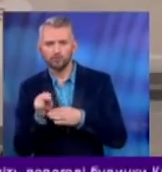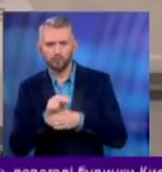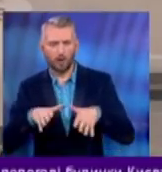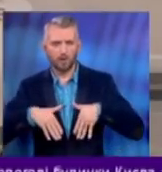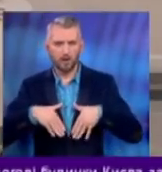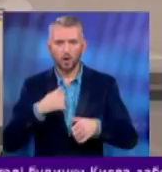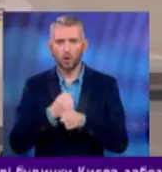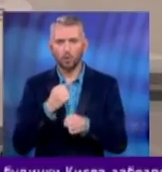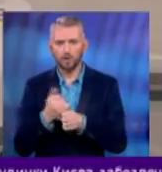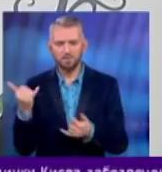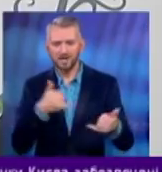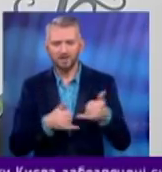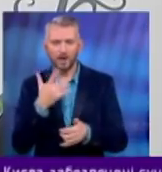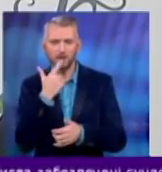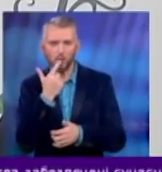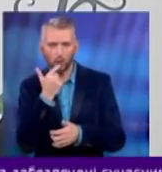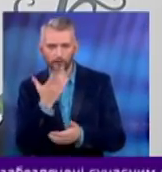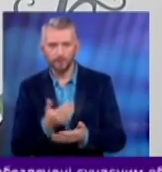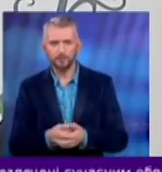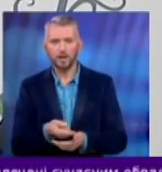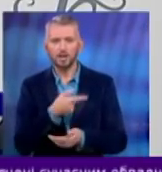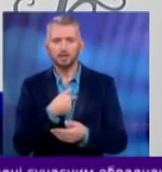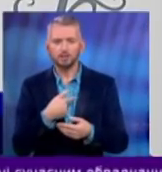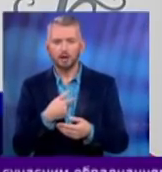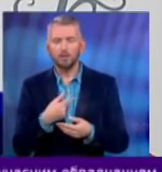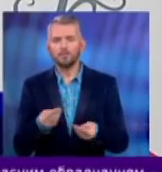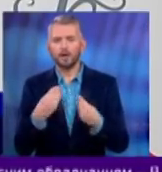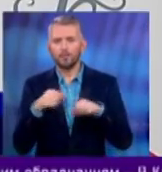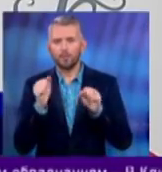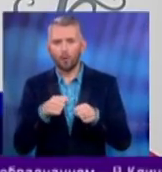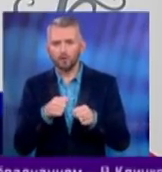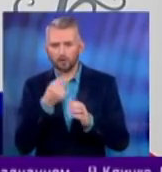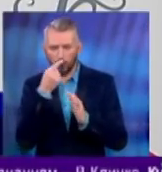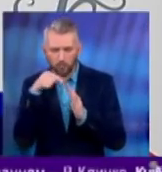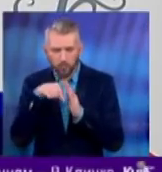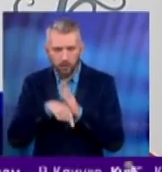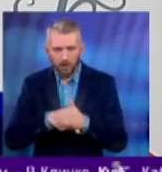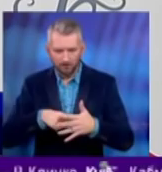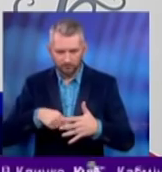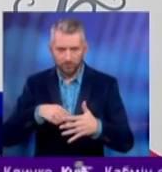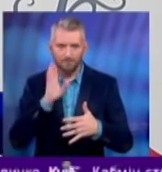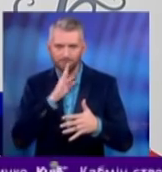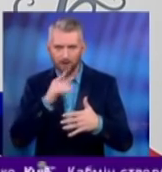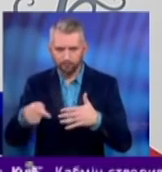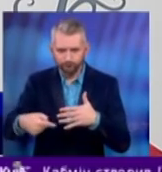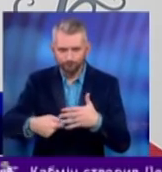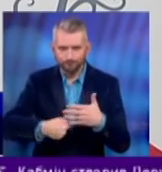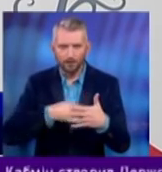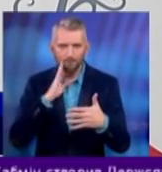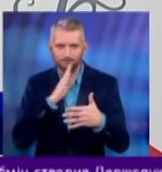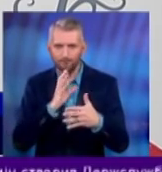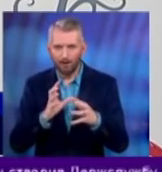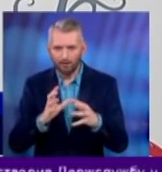при імунних конфліктах. Нам дає можливість зайти в живіт мами, зайти в матку, знайти